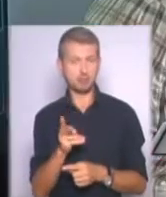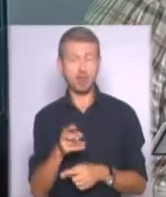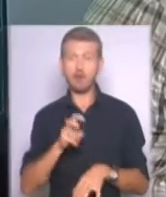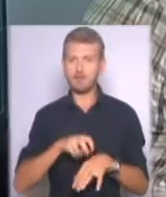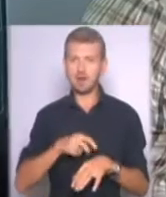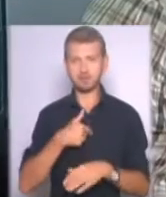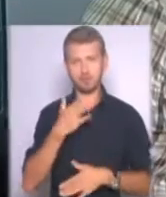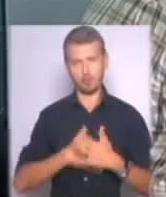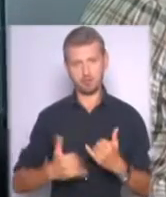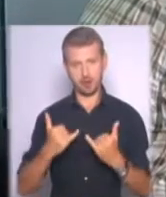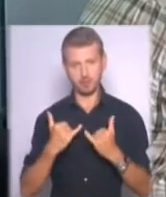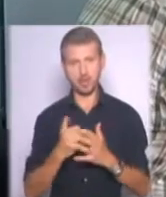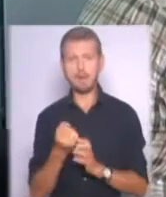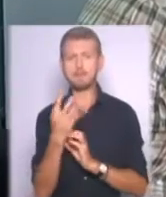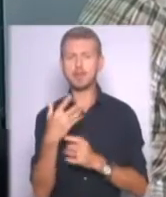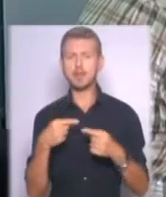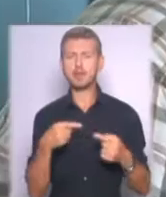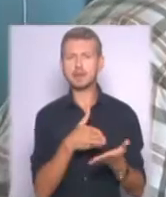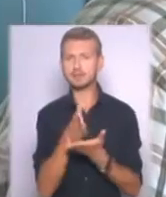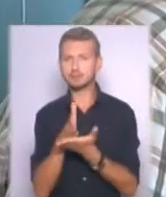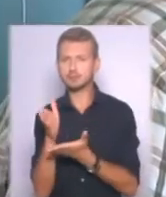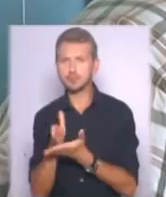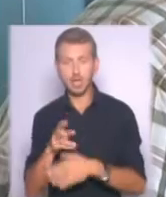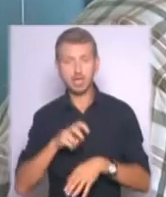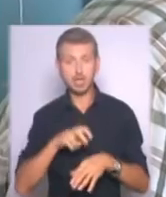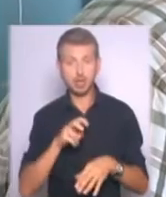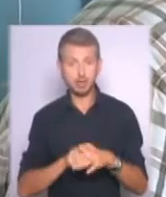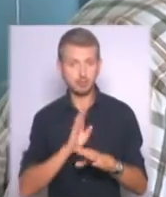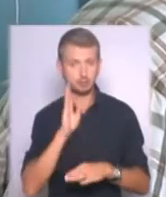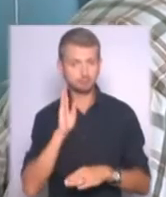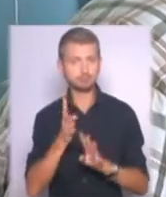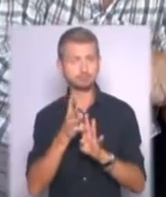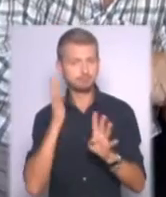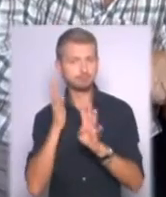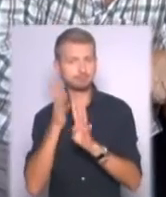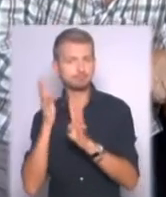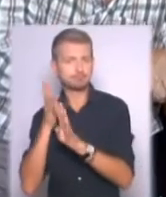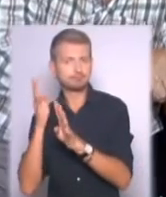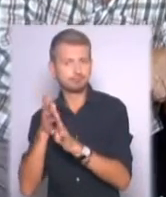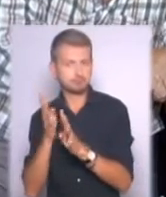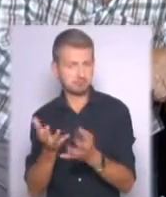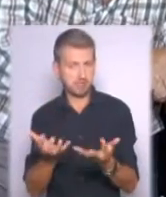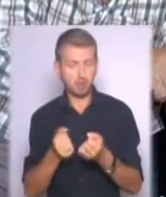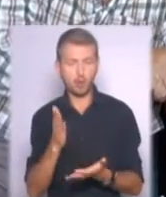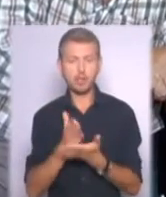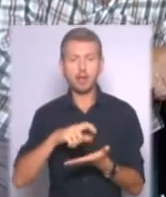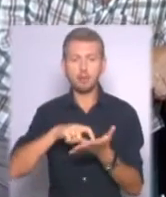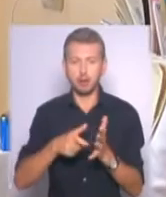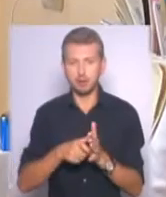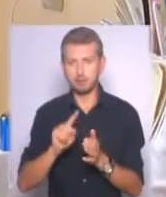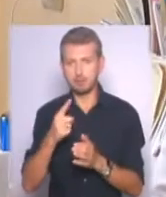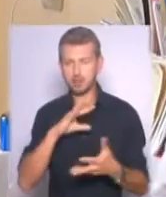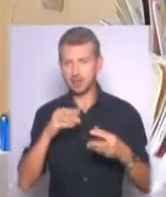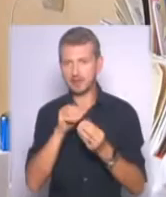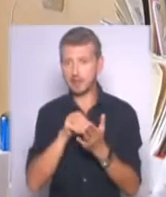обрадував. 15 різнофахових лікарів, не покладаючи рук, приймають пацієнтів один за одним. Є кабінети, у яких перша статистика не може нарадувати.